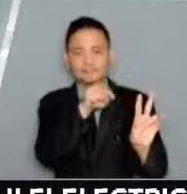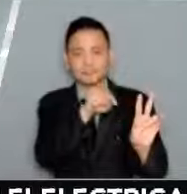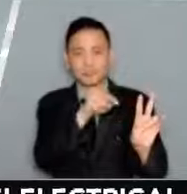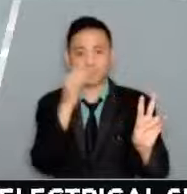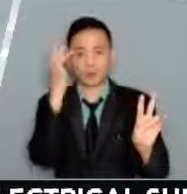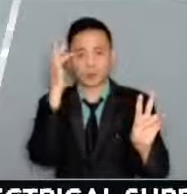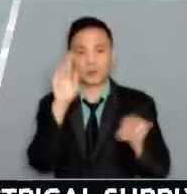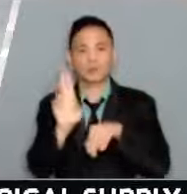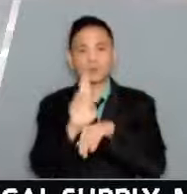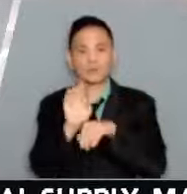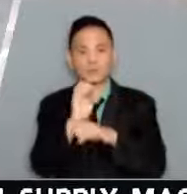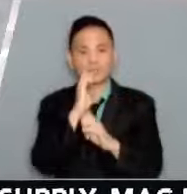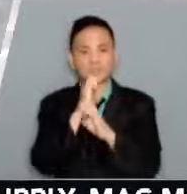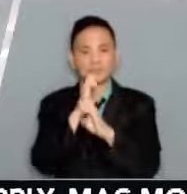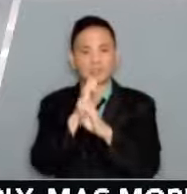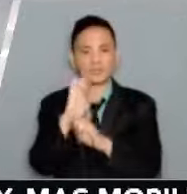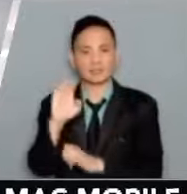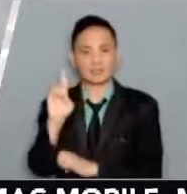busway.